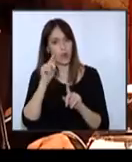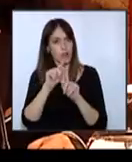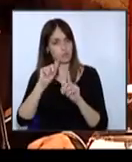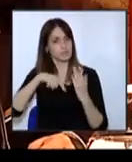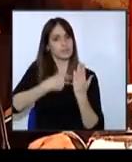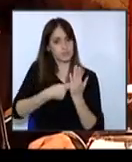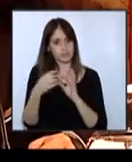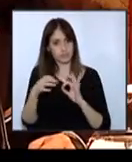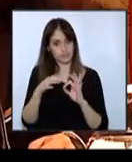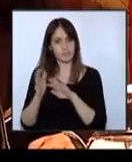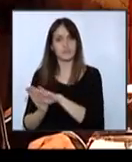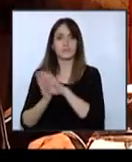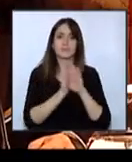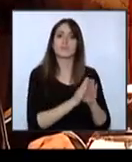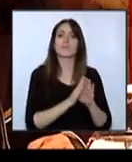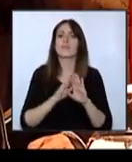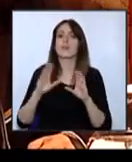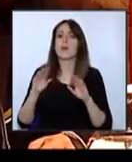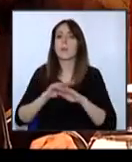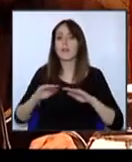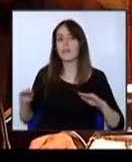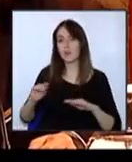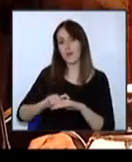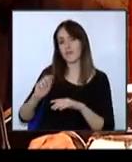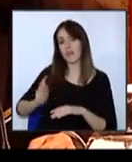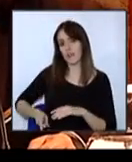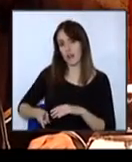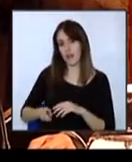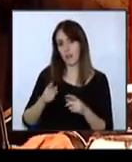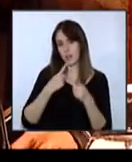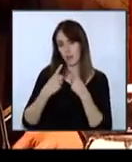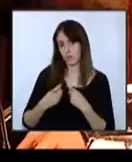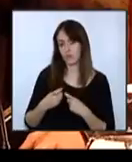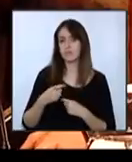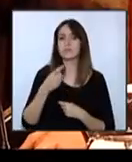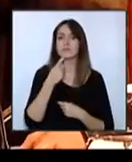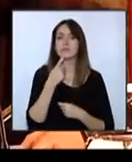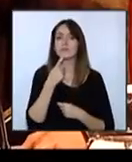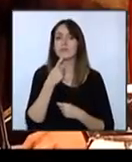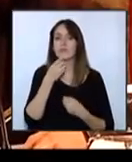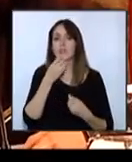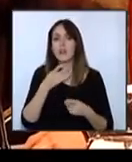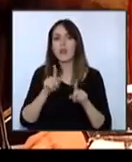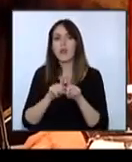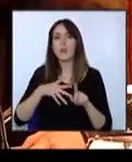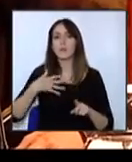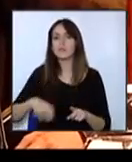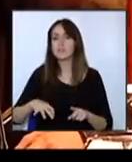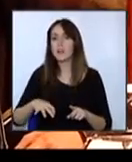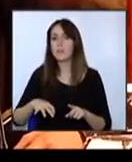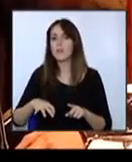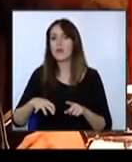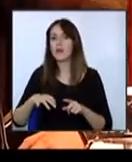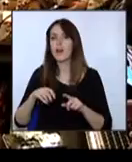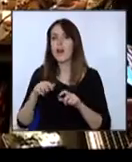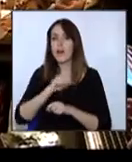Passem a les preguntes de Plataforma Biguetana. Què hi ha de cert del possible atemptat jihadista coincidint amb el mercat